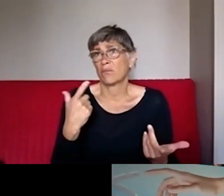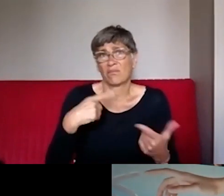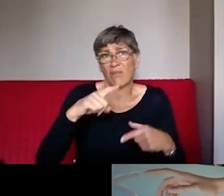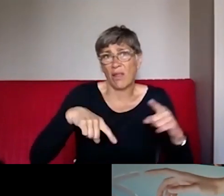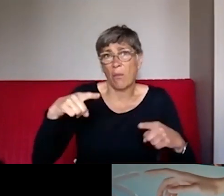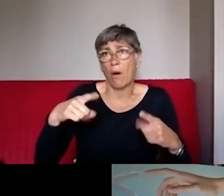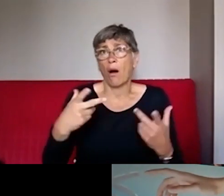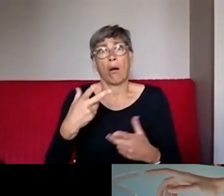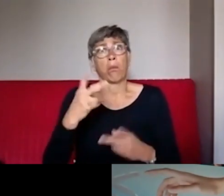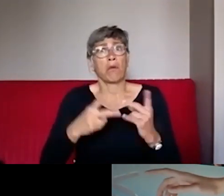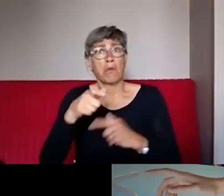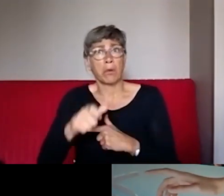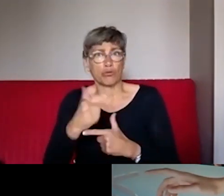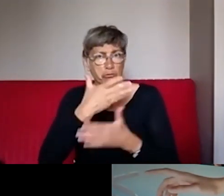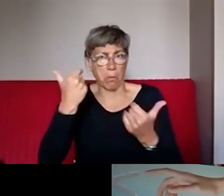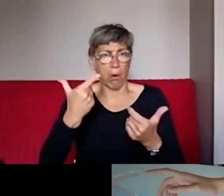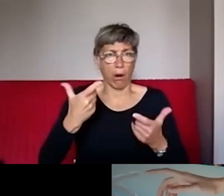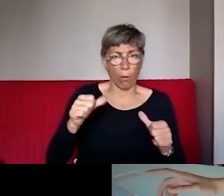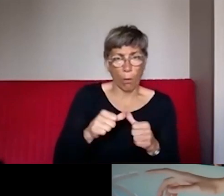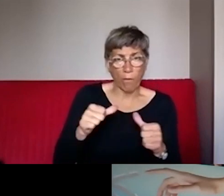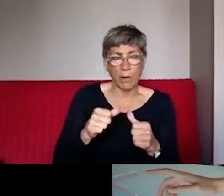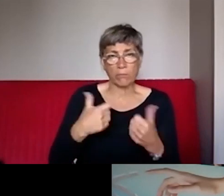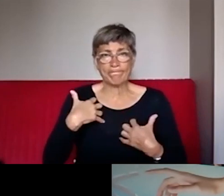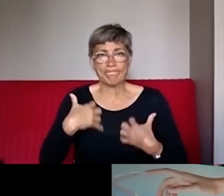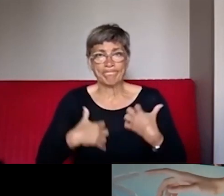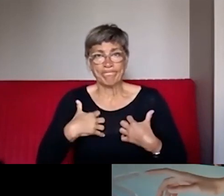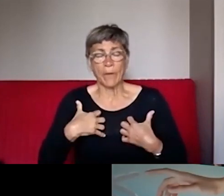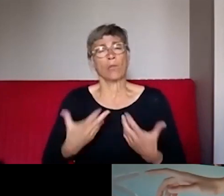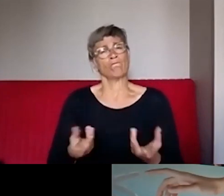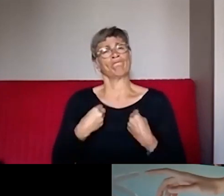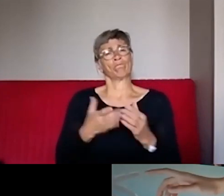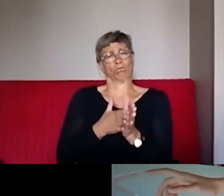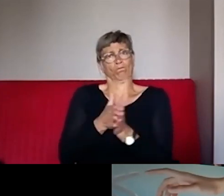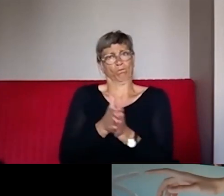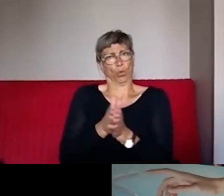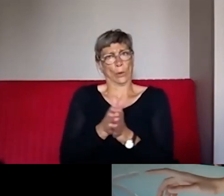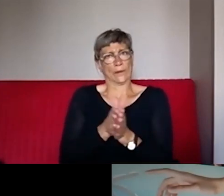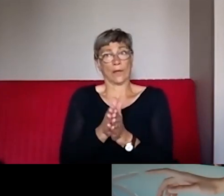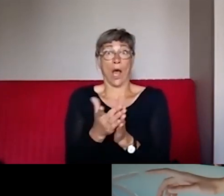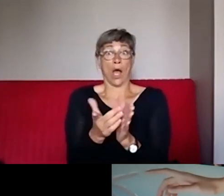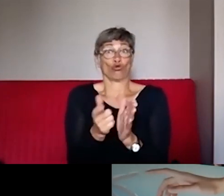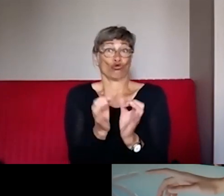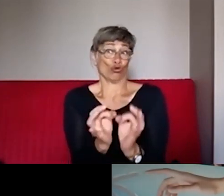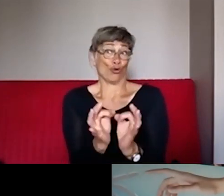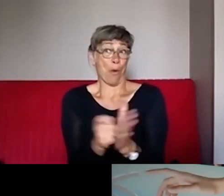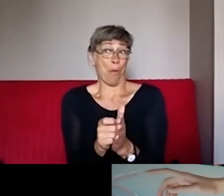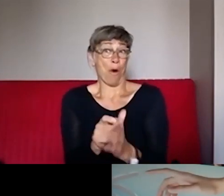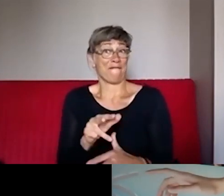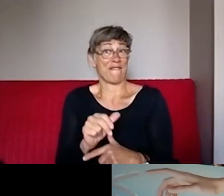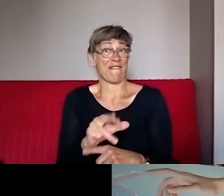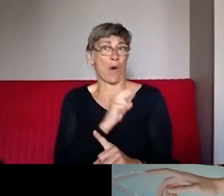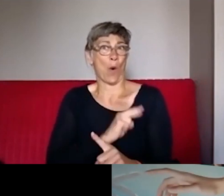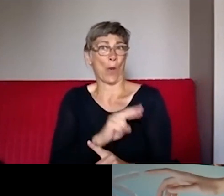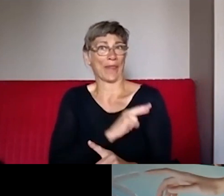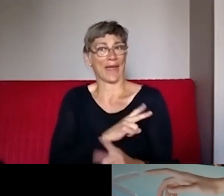l'empathie pour le faire. Et donc, voilà, ça m'a motivée pour avoir, je dirais, à l'aube de la retraite, une nouvelle carrière de